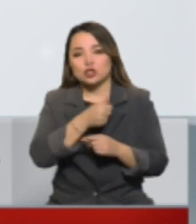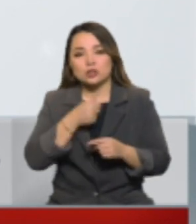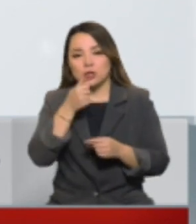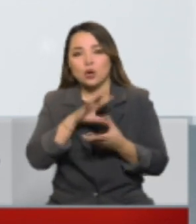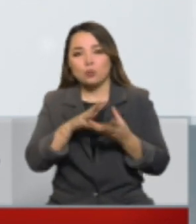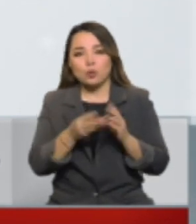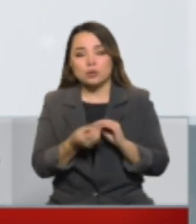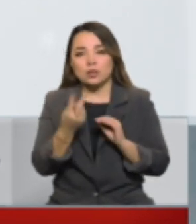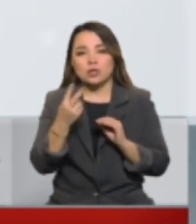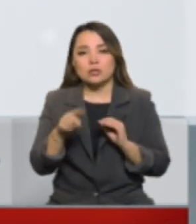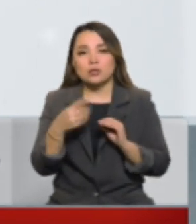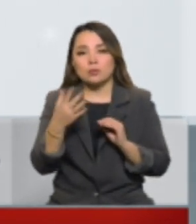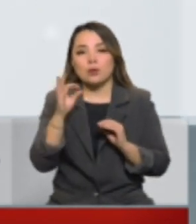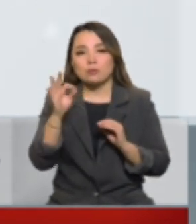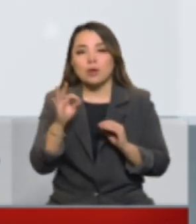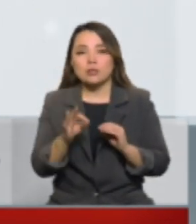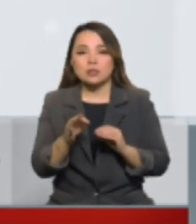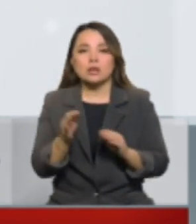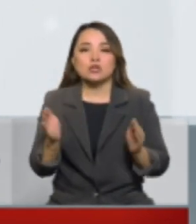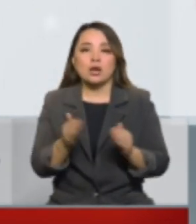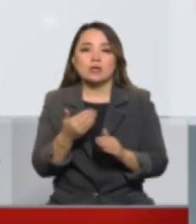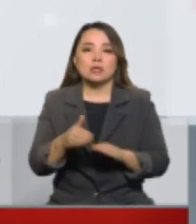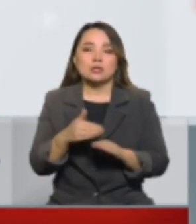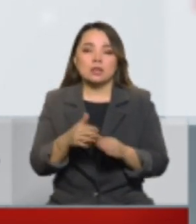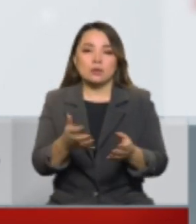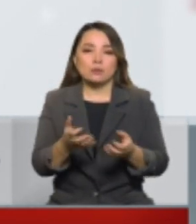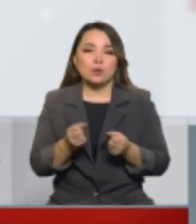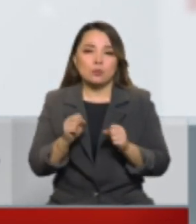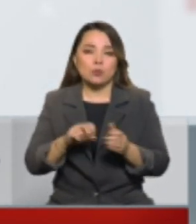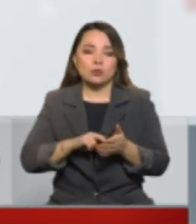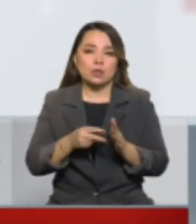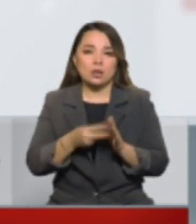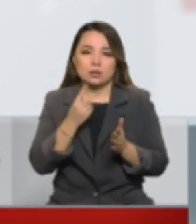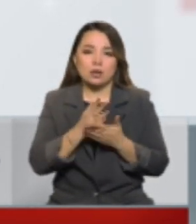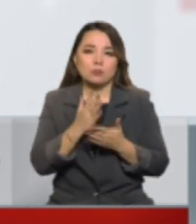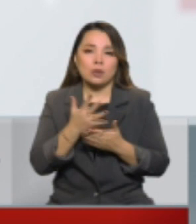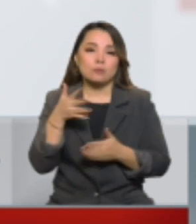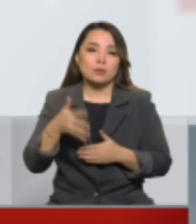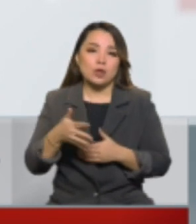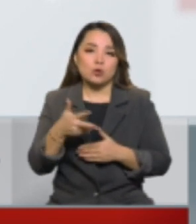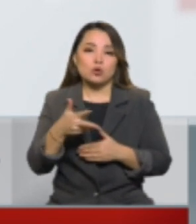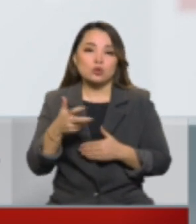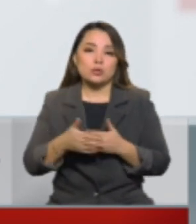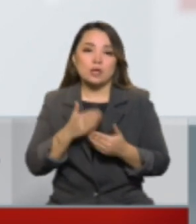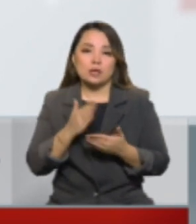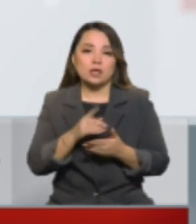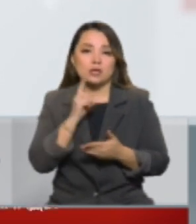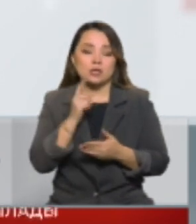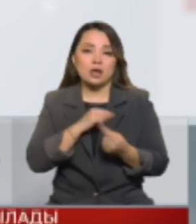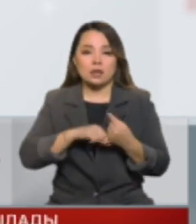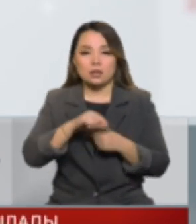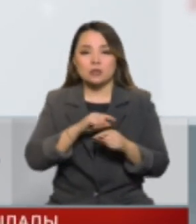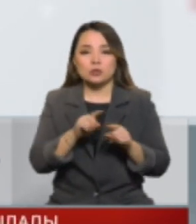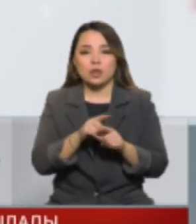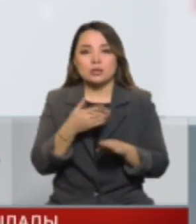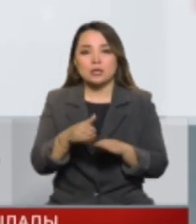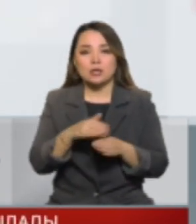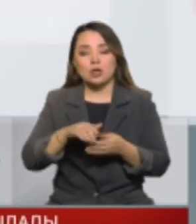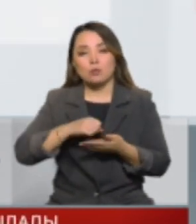мөлшерлемесі 2,5% шағын несие беру қолға алынды. Осы орайда 5300-ден астам жас кәсіпкерге